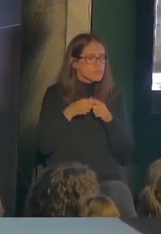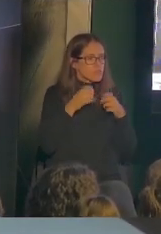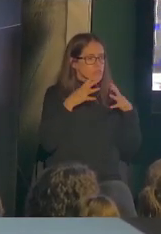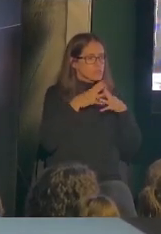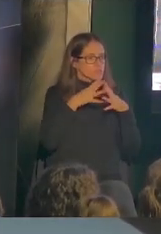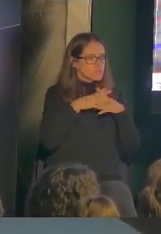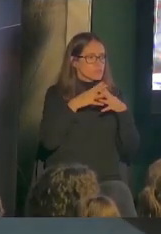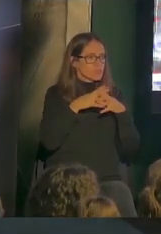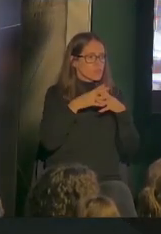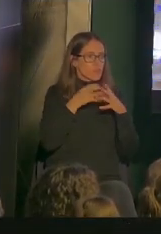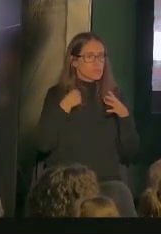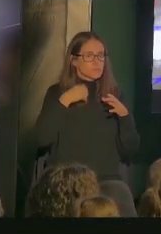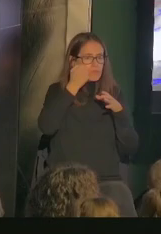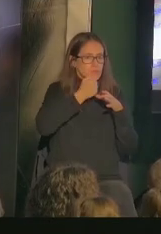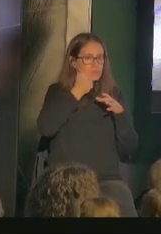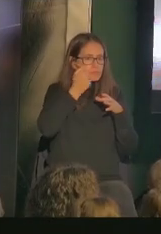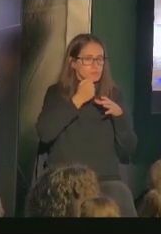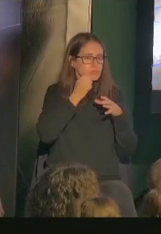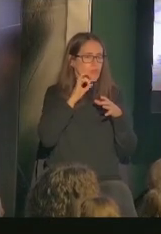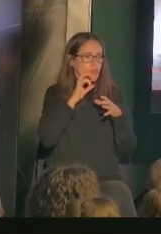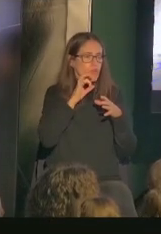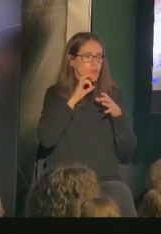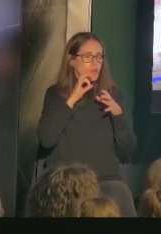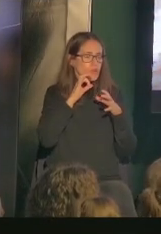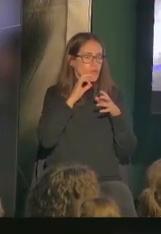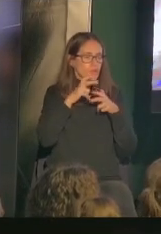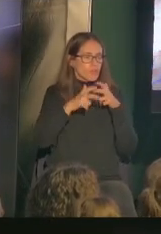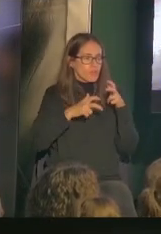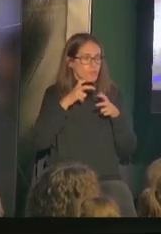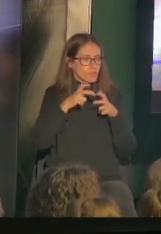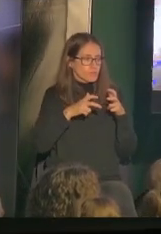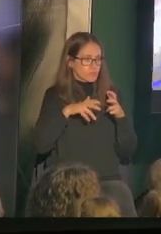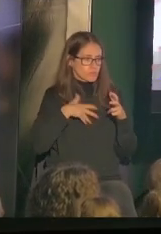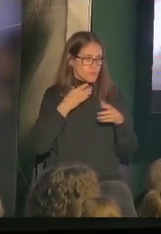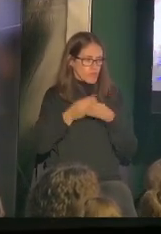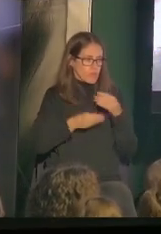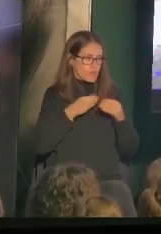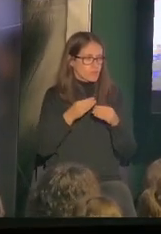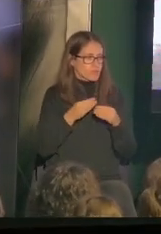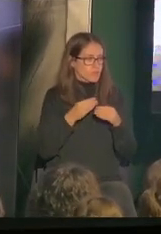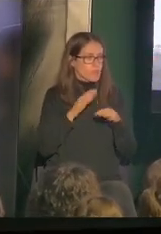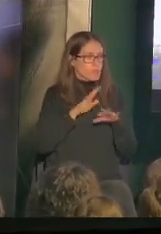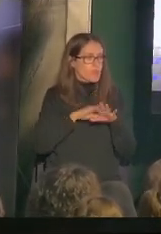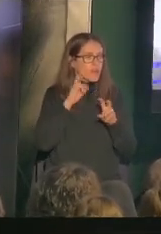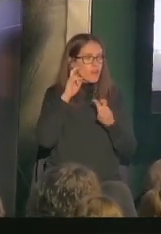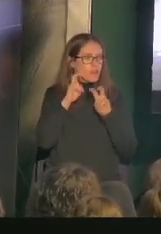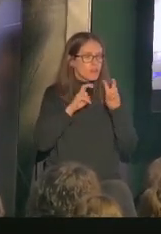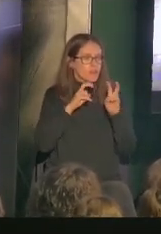amb el Turmix, amb el robot o inclús amb les varilles, per obtenir un gel